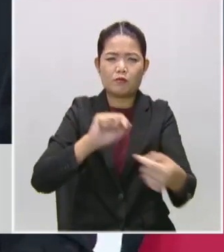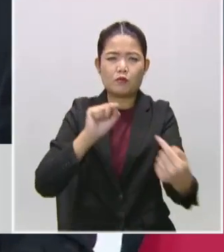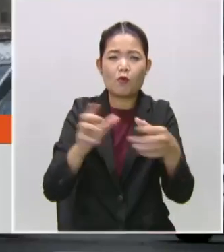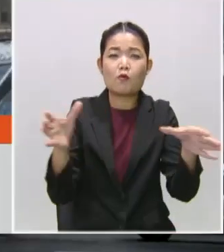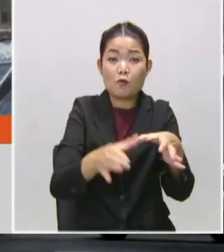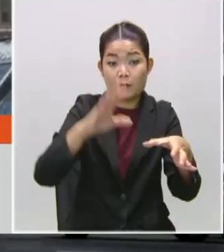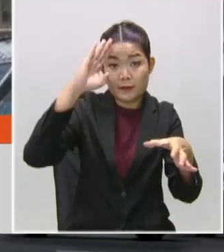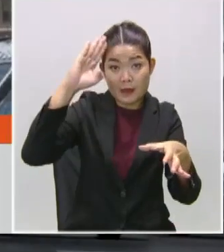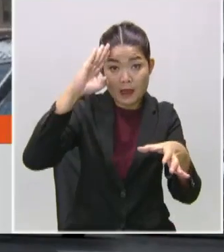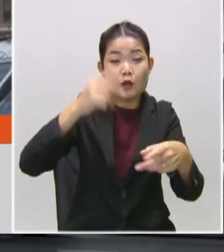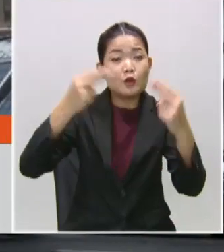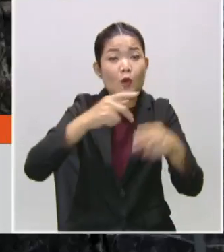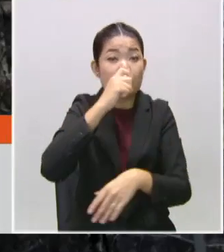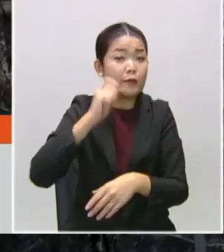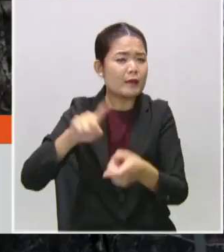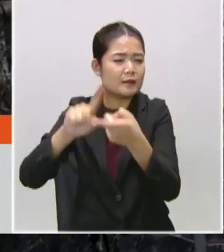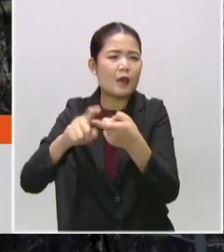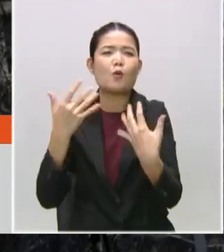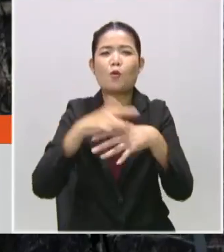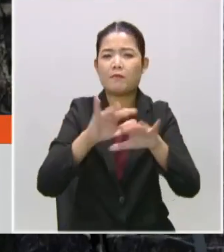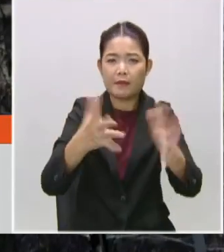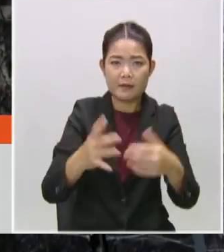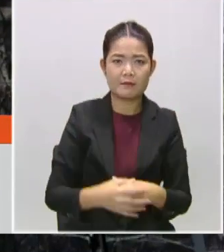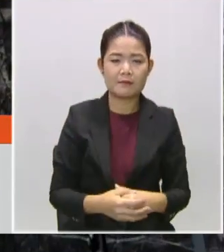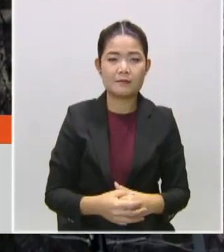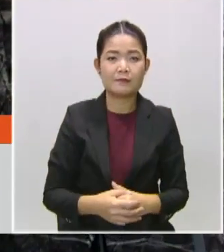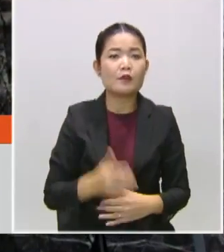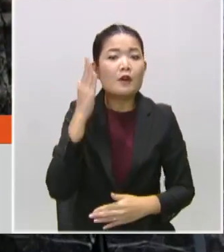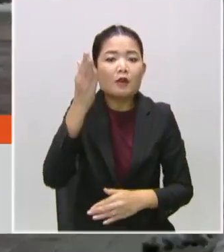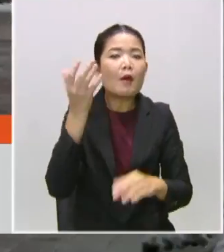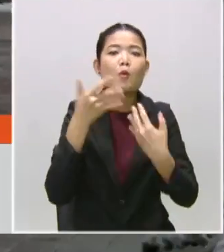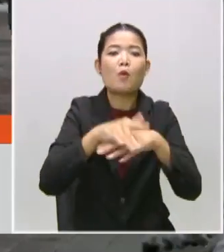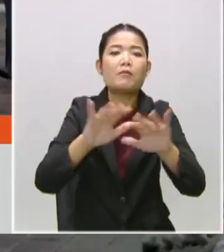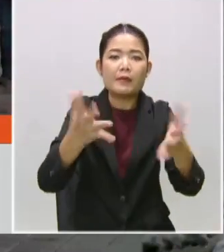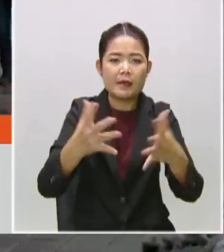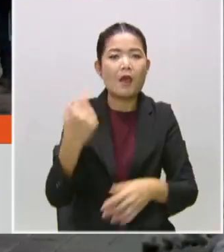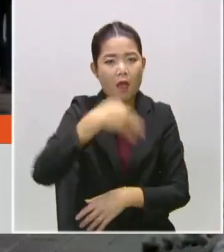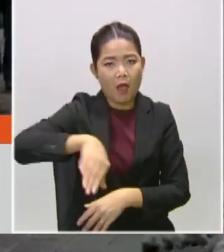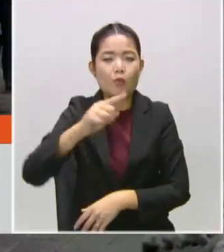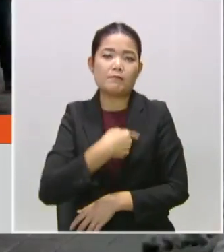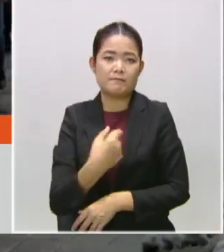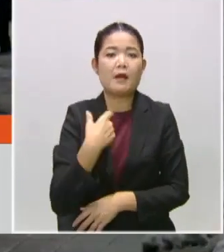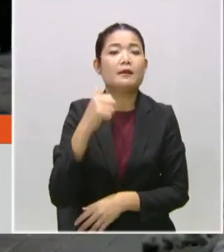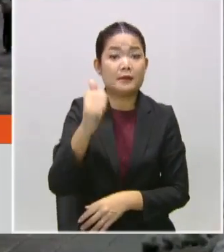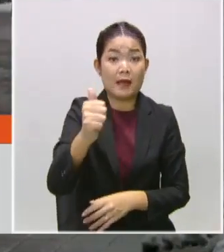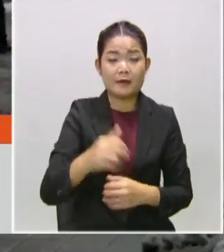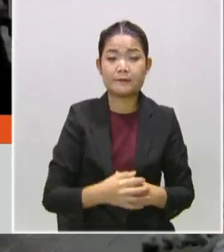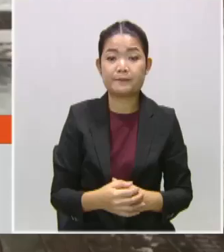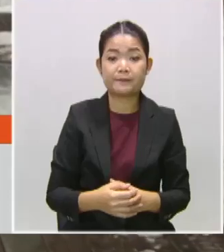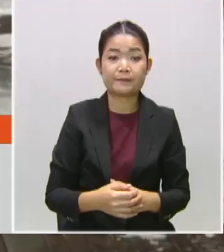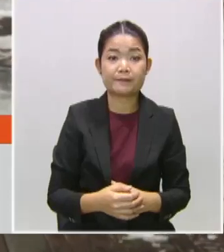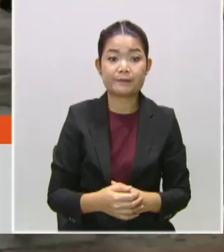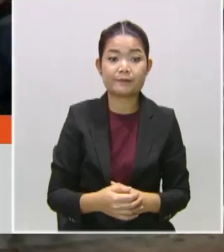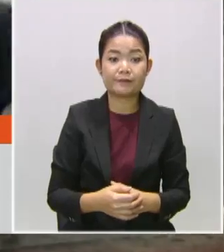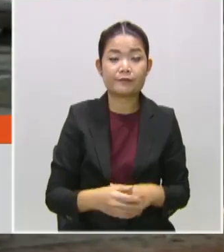โต้ในสงครามยูเครนยังไม่เคยเป็นเช่นนั้นและจะไม่เป็นเช่นนั้นในอนาคตทุกคนสามารถมั่นใจในข้อนี้ได้โชลส์ระบุด้วยว่